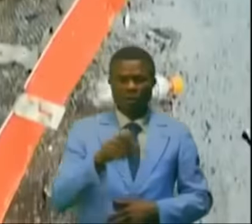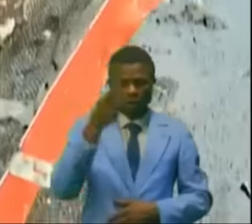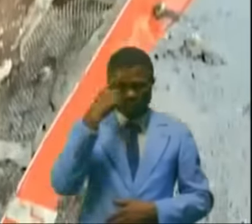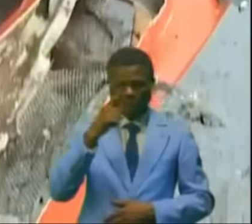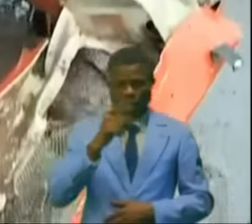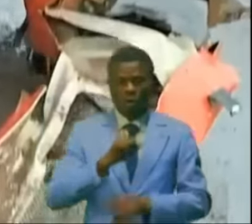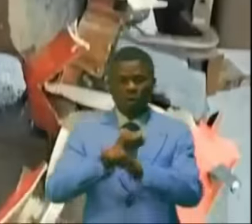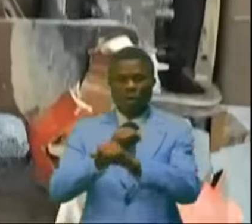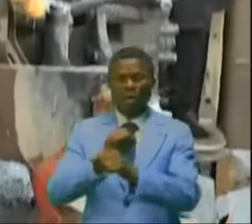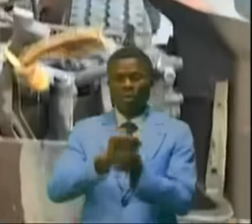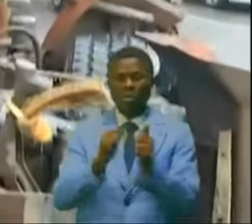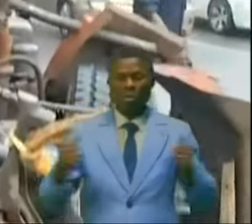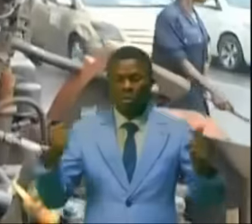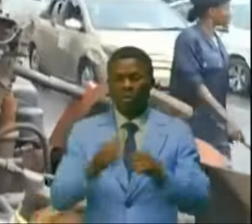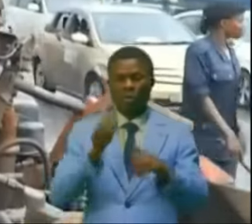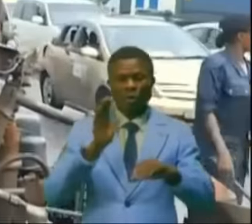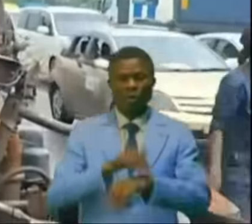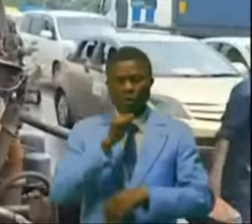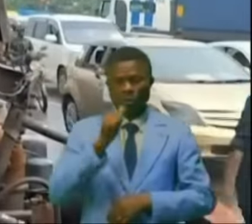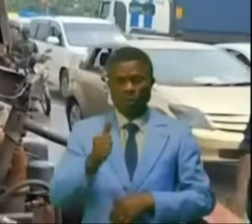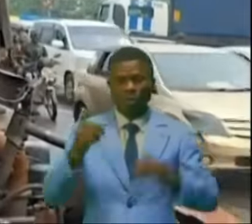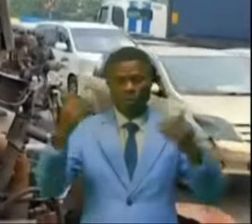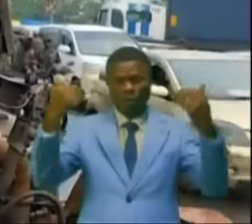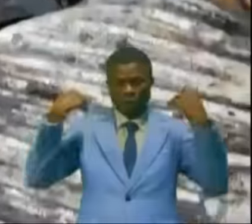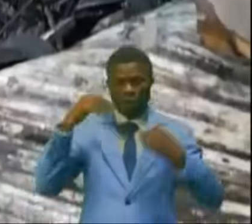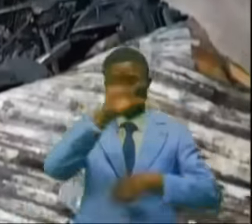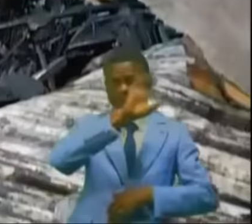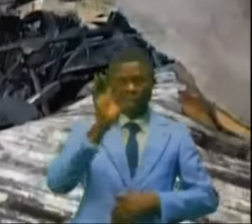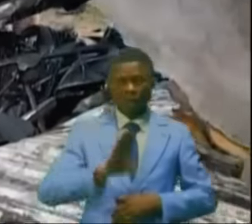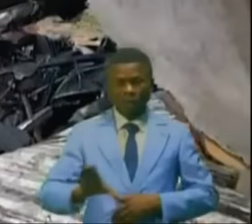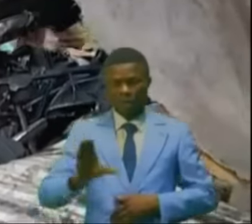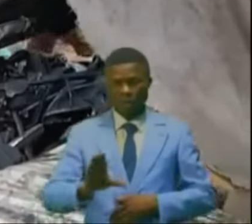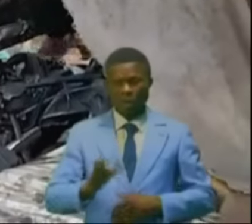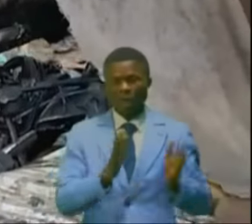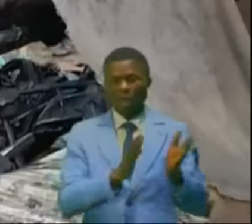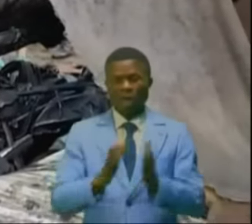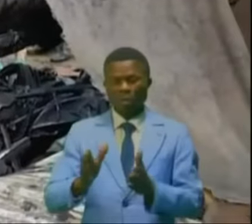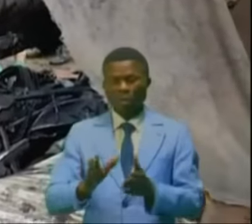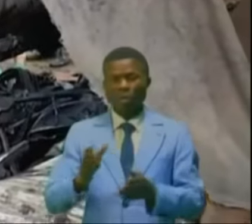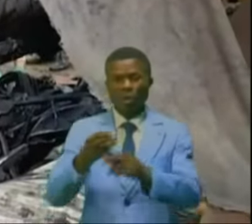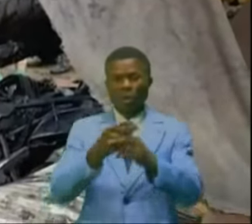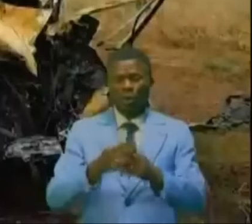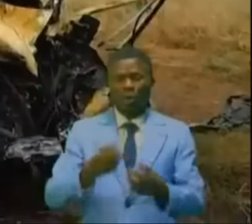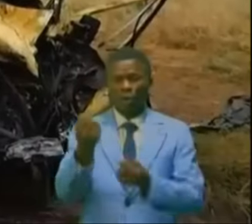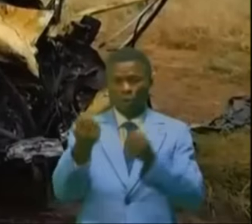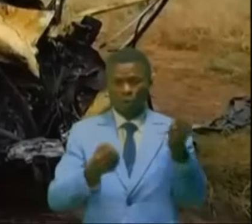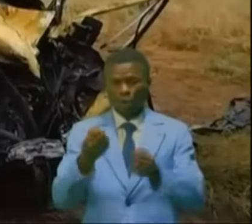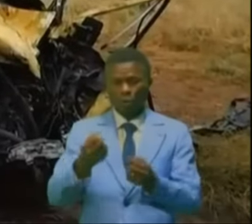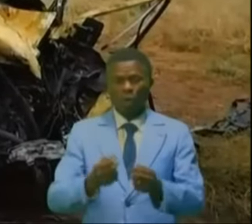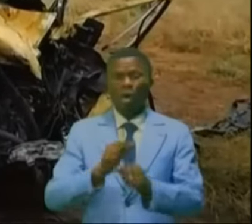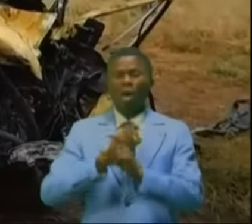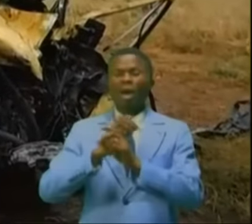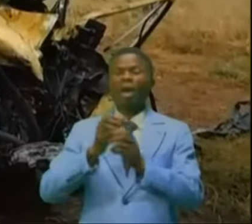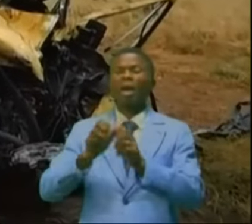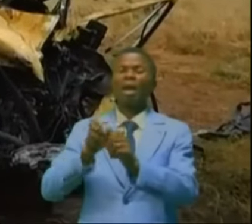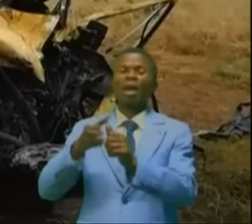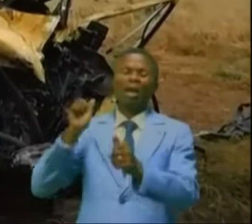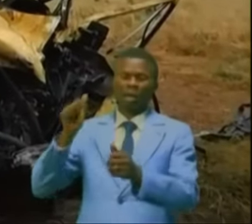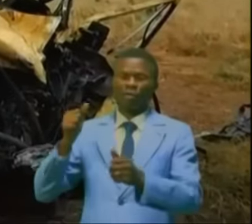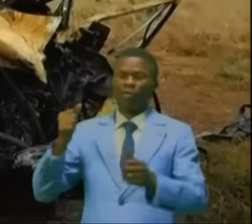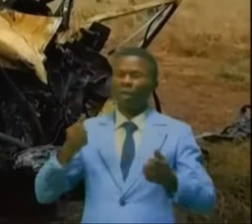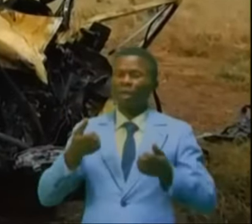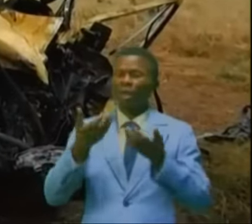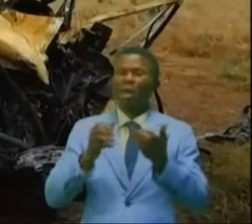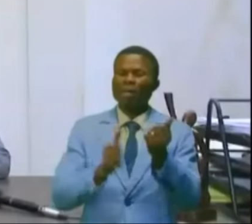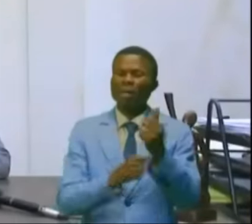à ces incidents malheureux, l'autorité municipale propose des contrôles techniques pour écarter ces enjeux de la mort sur les